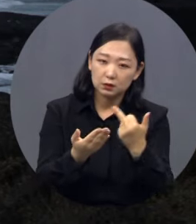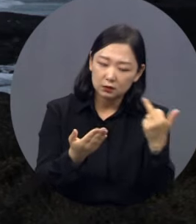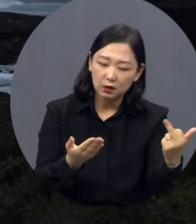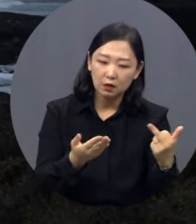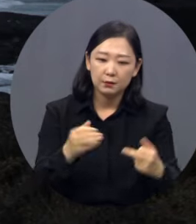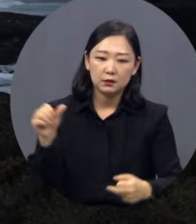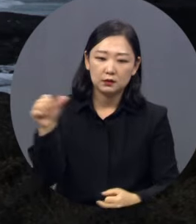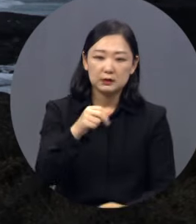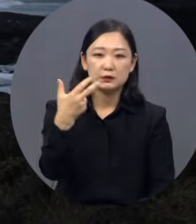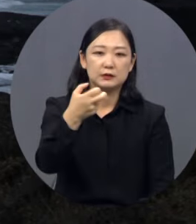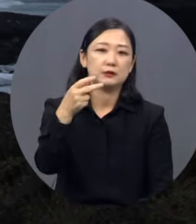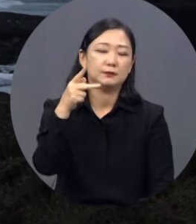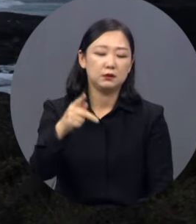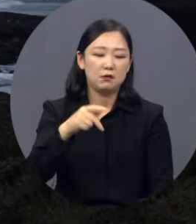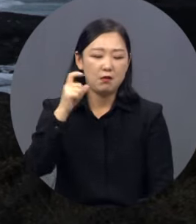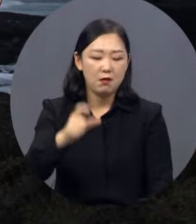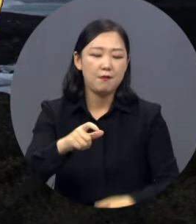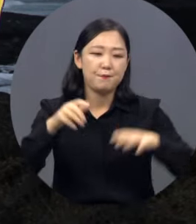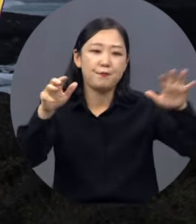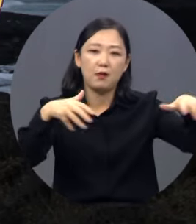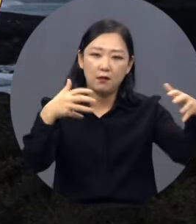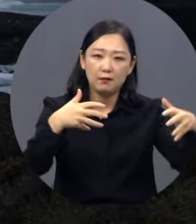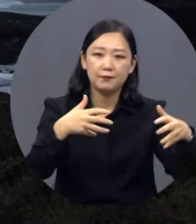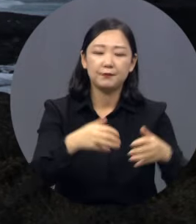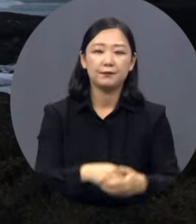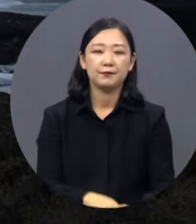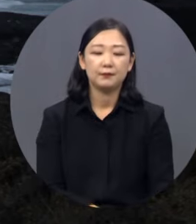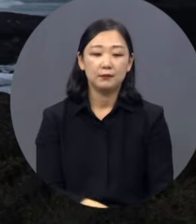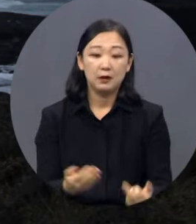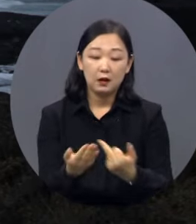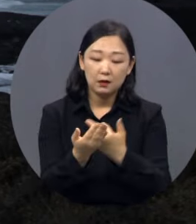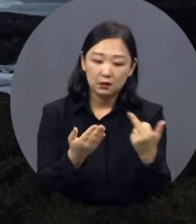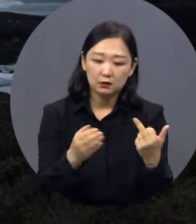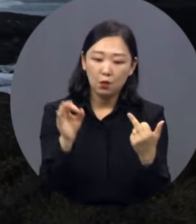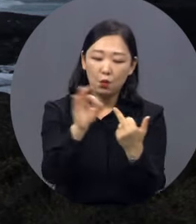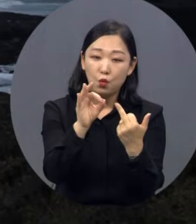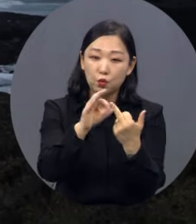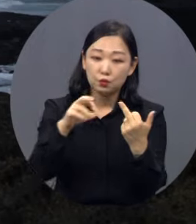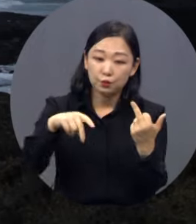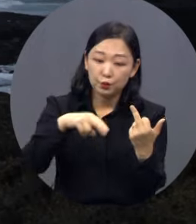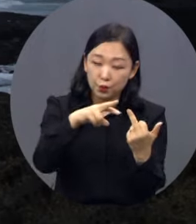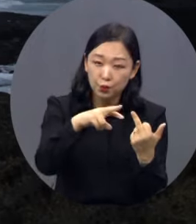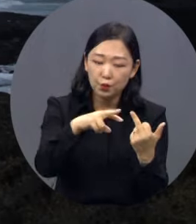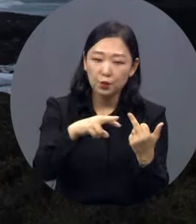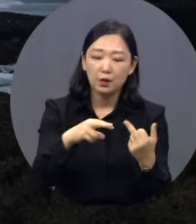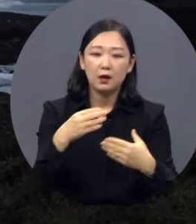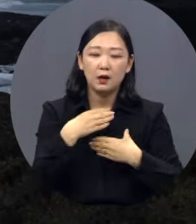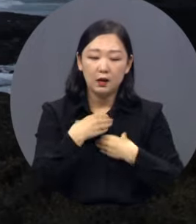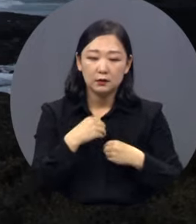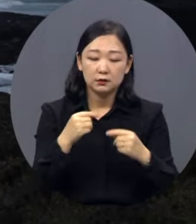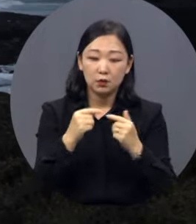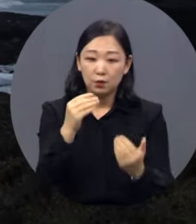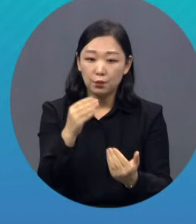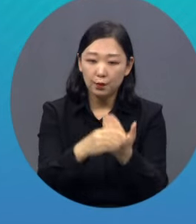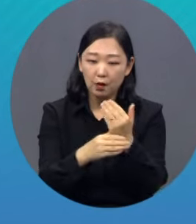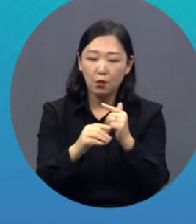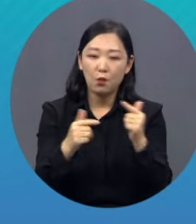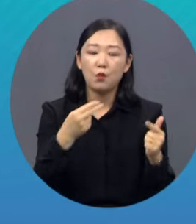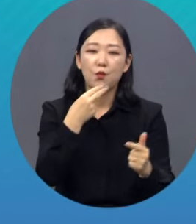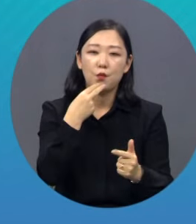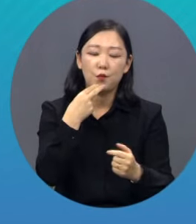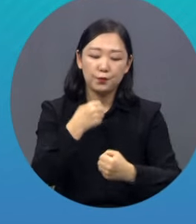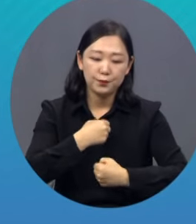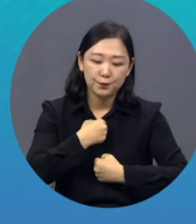70km 이상의 강한 바람이 불겠습니다 한라산이나 오름 등반하는 분들은 안전 사고에 유의하셔야겠습니다